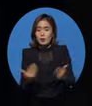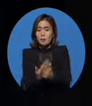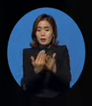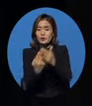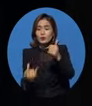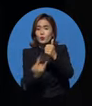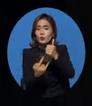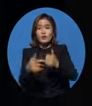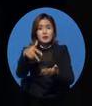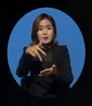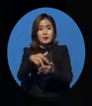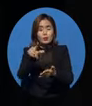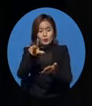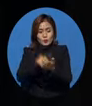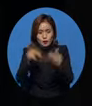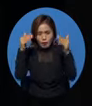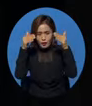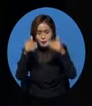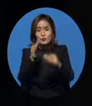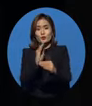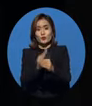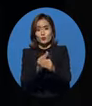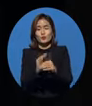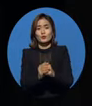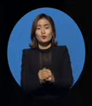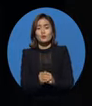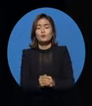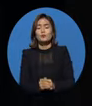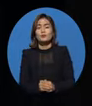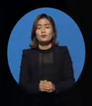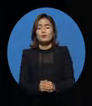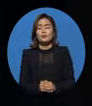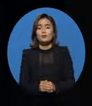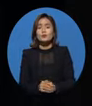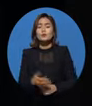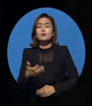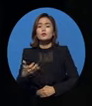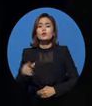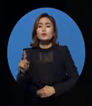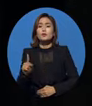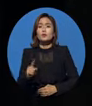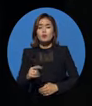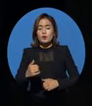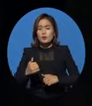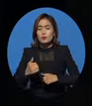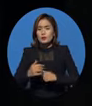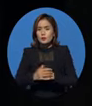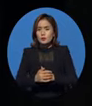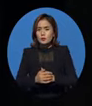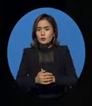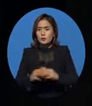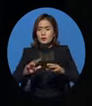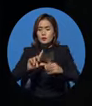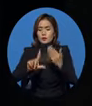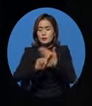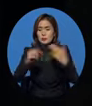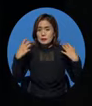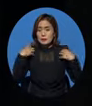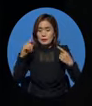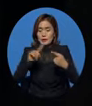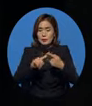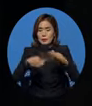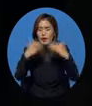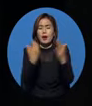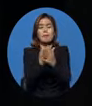이 문제에 대해서는 각별히 관심을 가지고 접근 해 왔는데 그 전에 기부 대 양여 방식 그리고 지방자치단체 게만